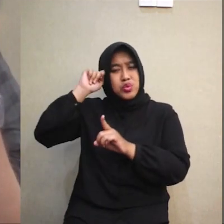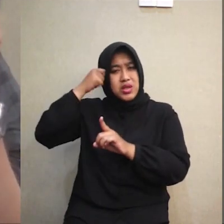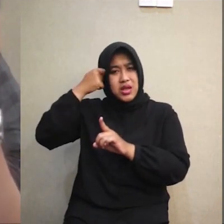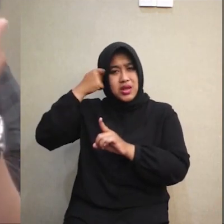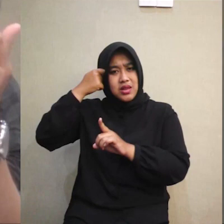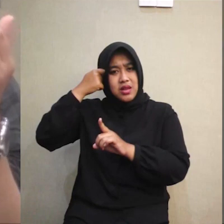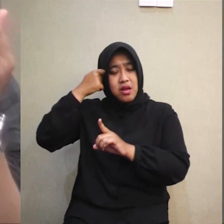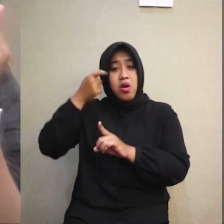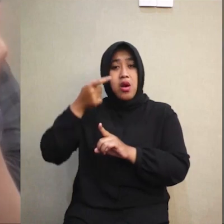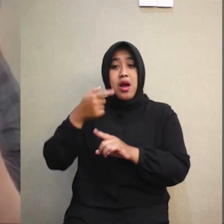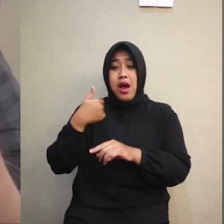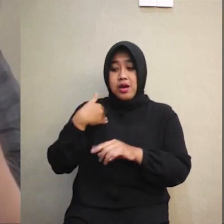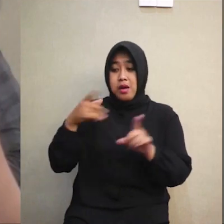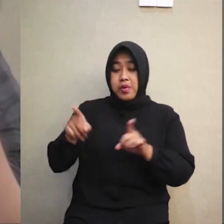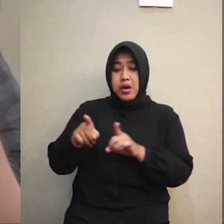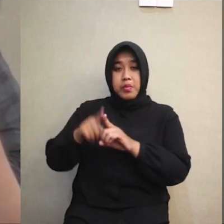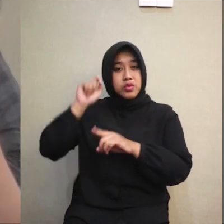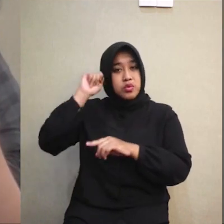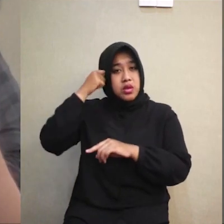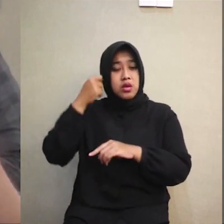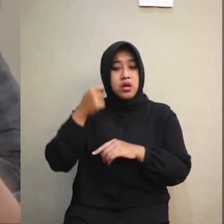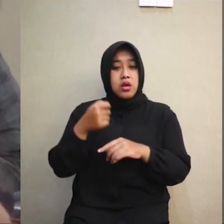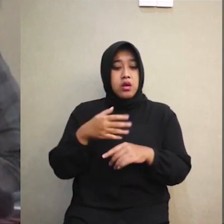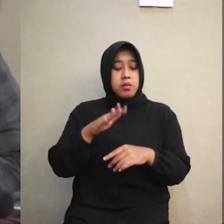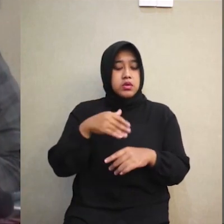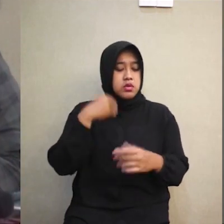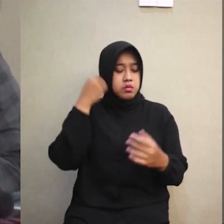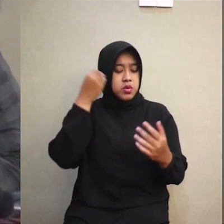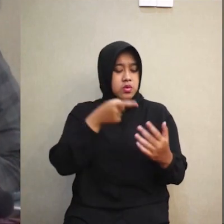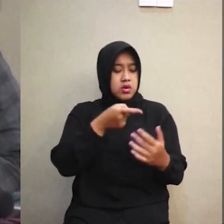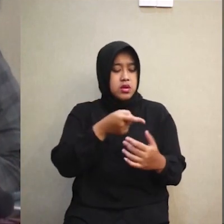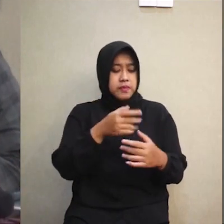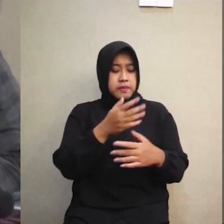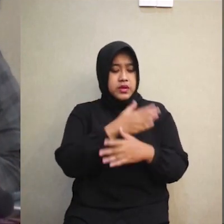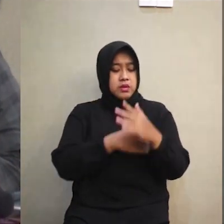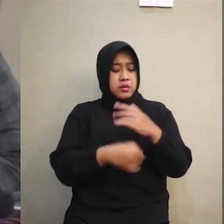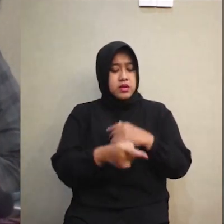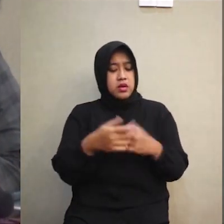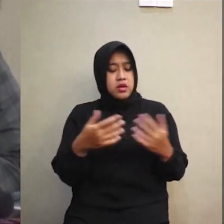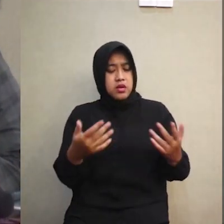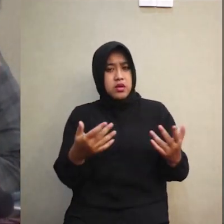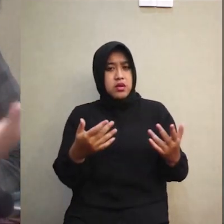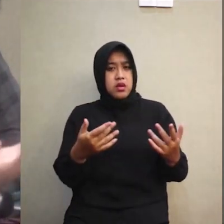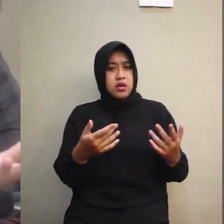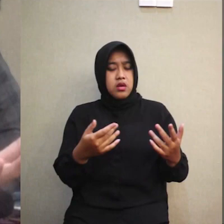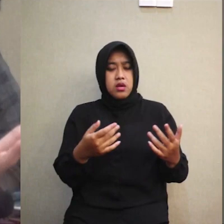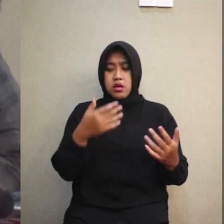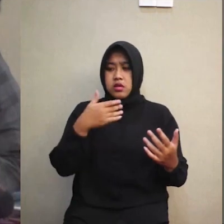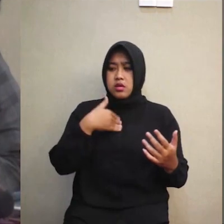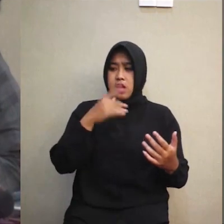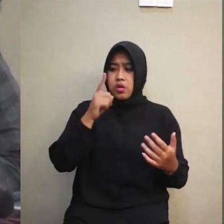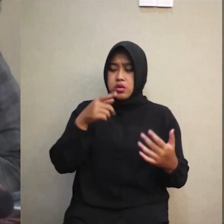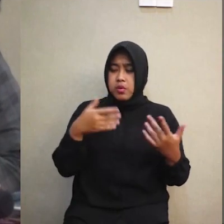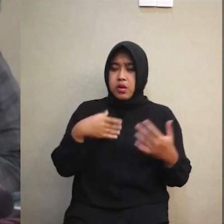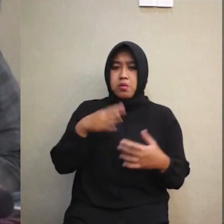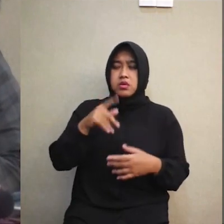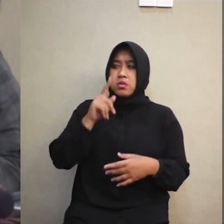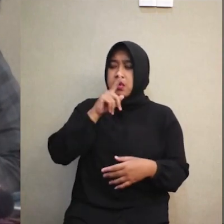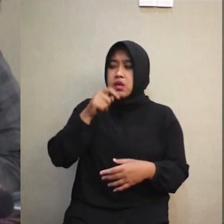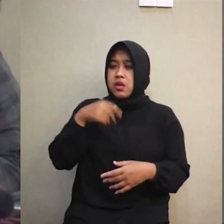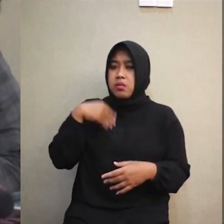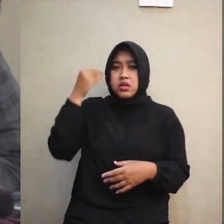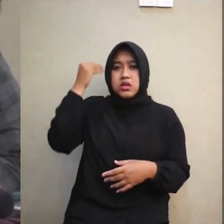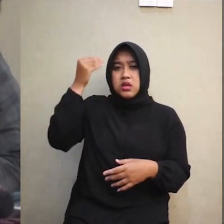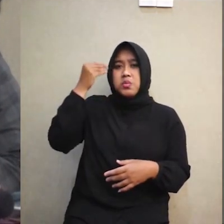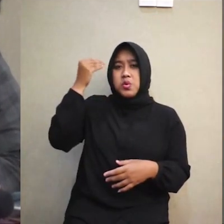sekalinya ada pendampingnya juga masih dalam keadaan bingung Wah ini kalau bisa beli tesnya begini kita harus ngapain nih Mas nah dia masih bertanya tentang